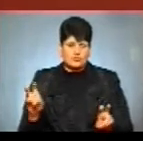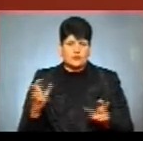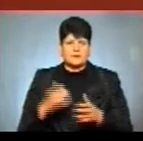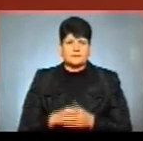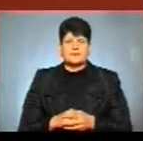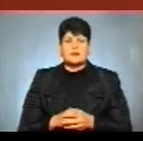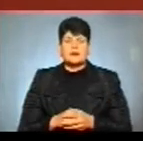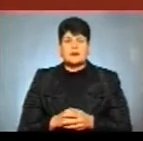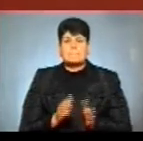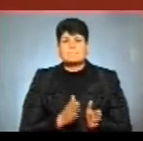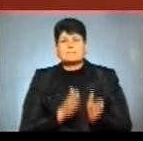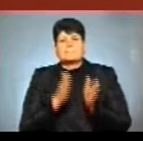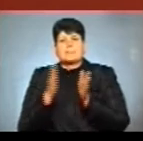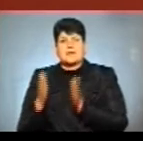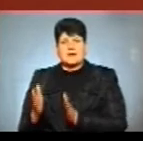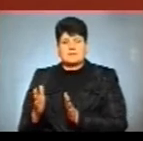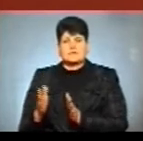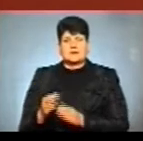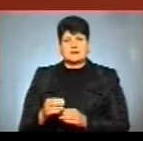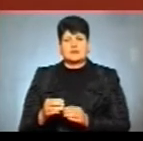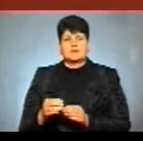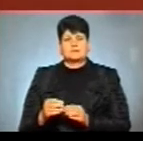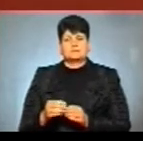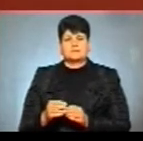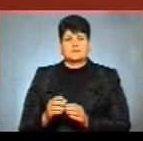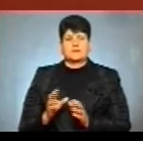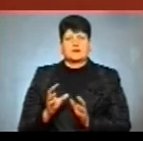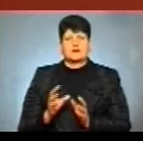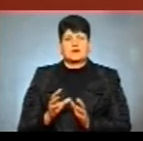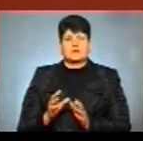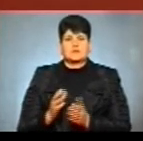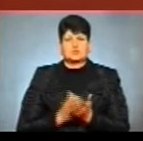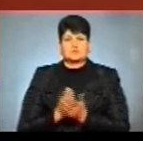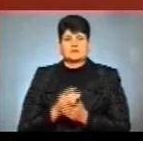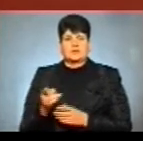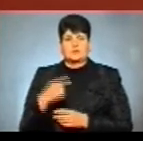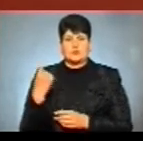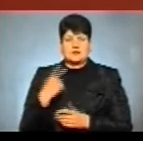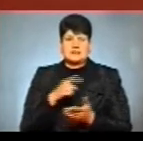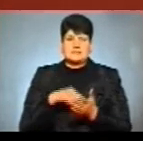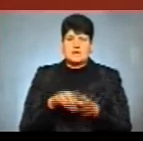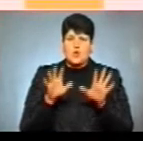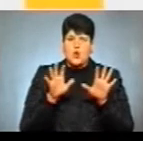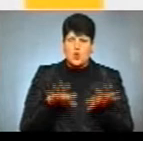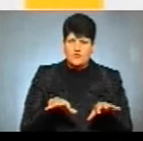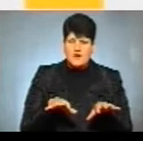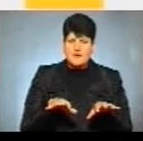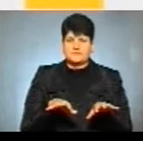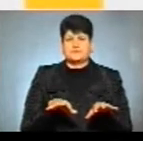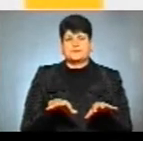фракція «Самопоміч». І перейдемо до топ-чиновників Тернопільської області. Це міський голова,